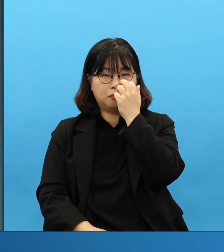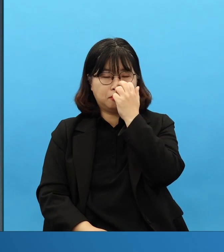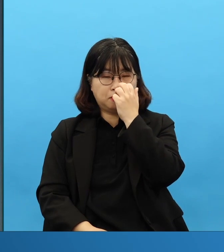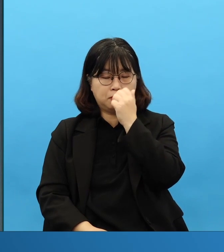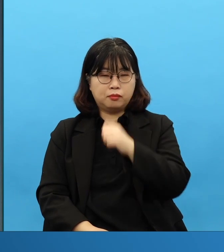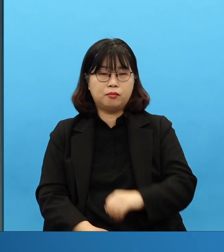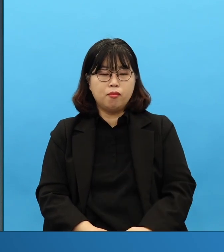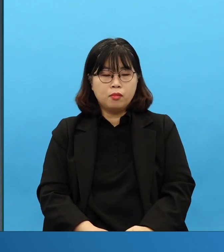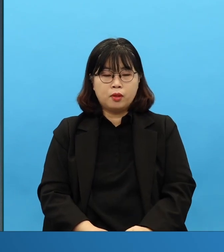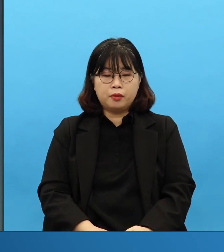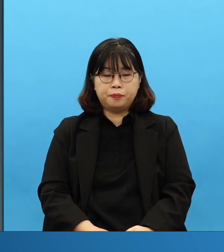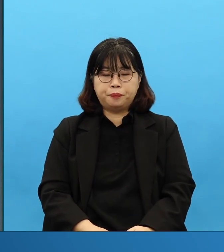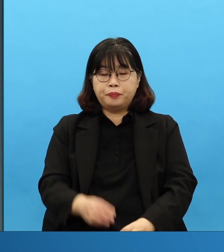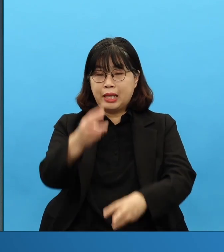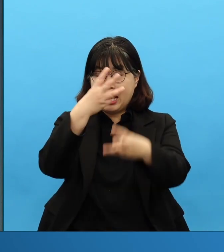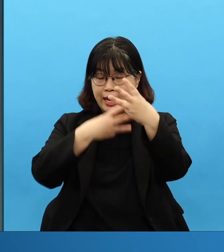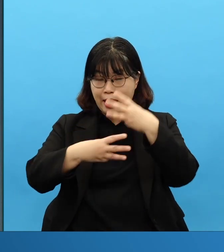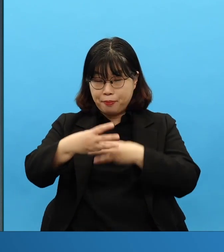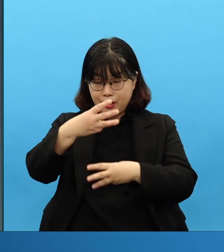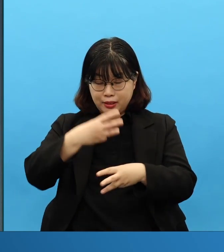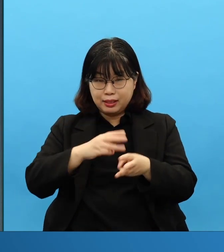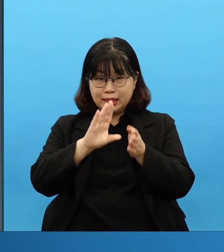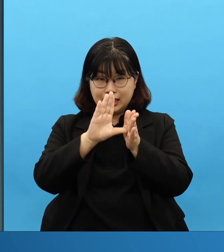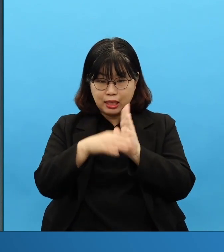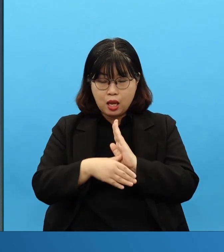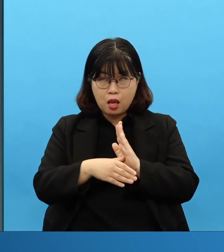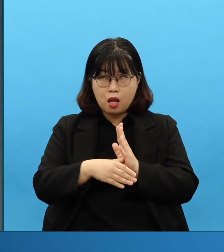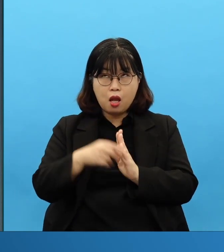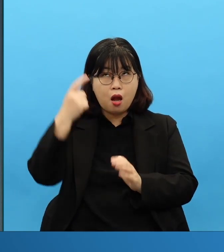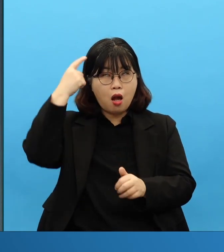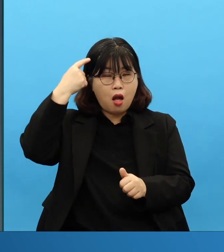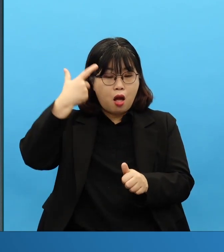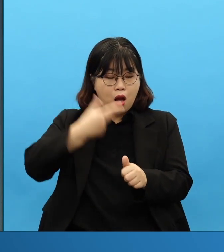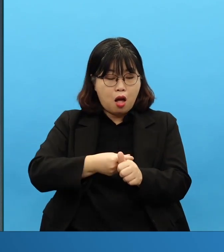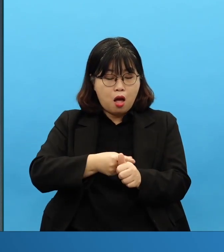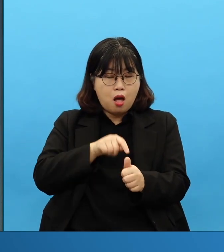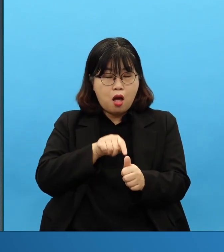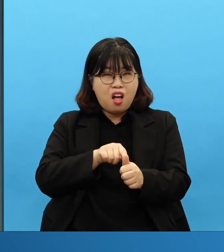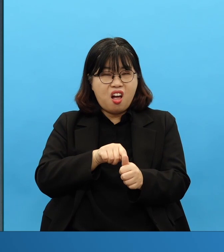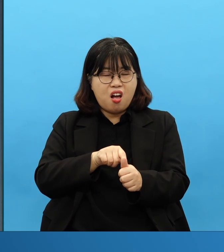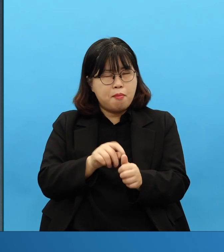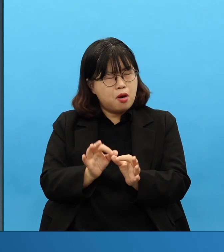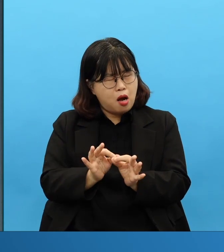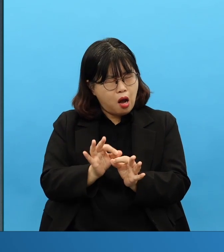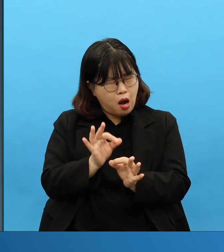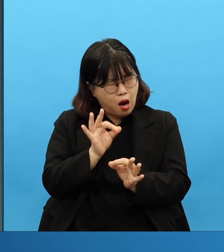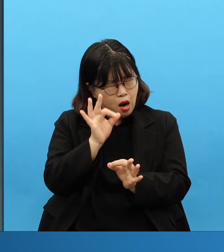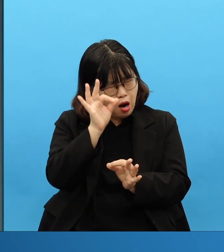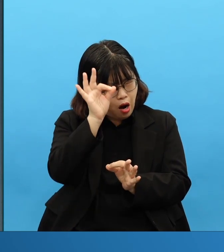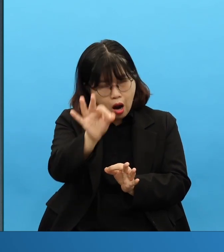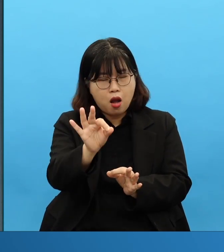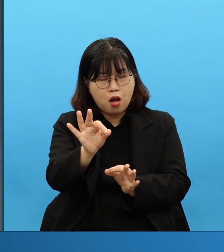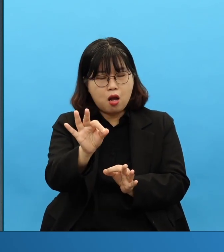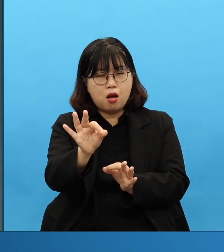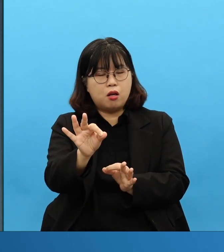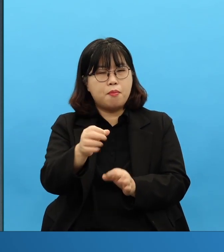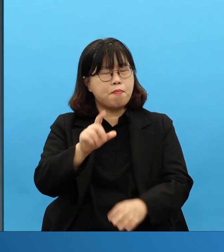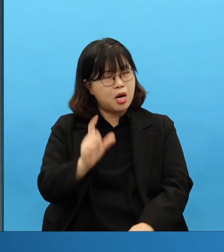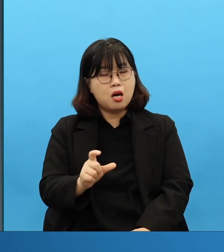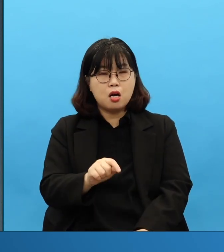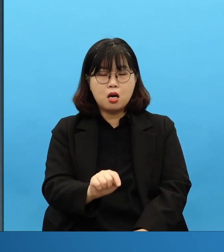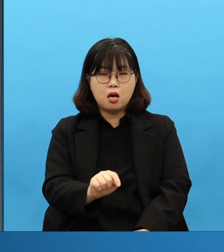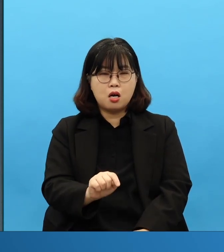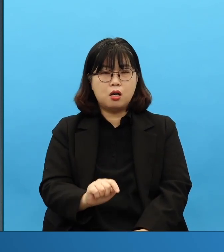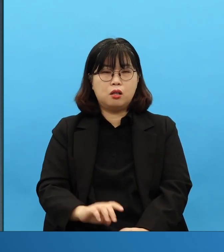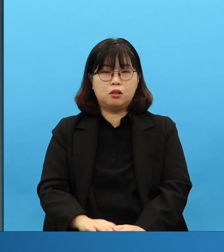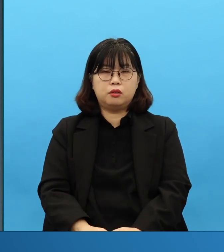영원히 갑니다. 근데 렘넌트에 각인 された 것도 영원의 ものであ ります. 렘넌트의 뿌리는 뭡니까? 근데